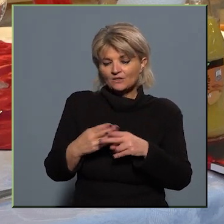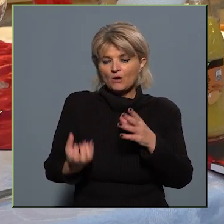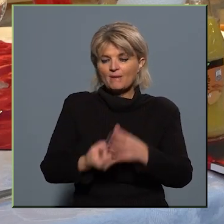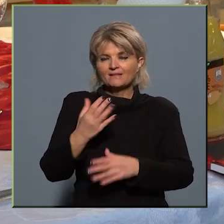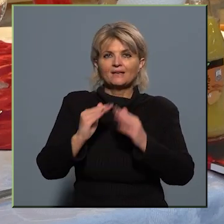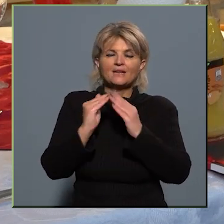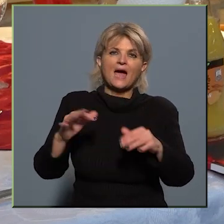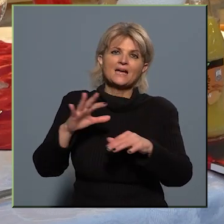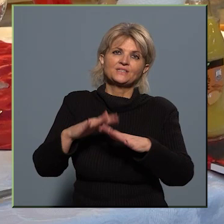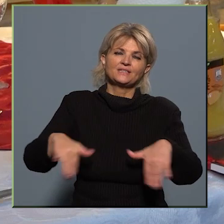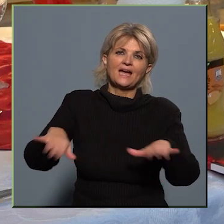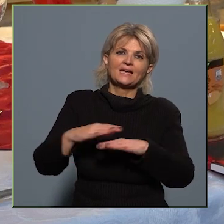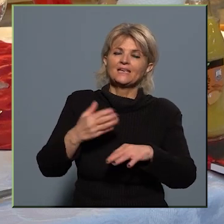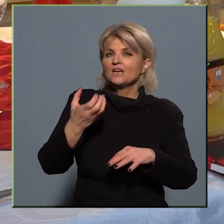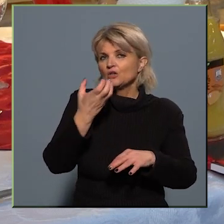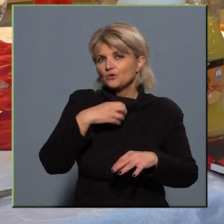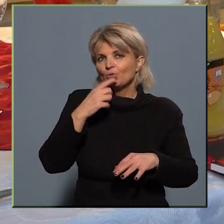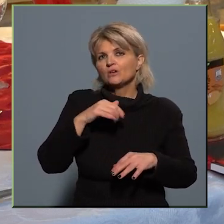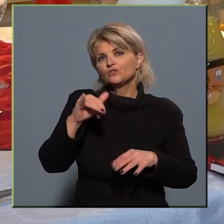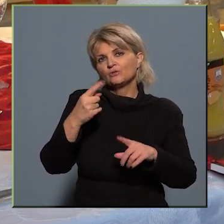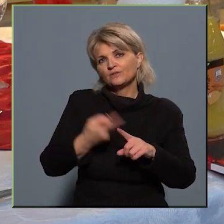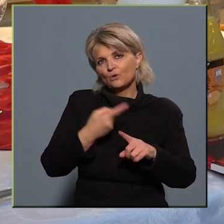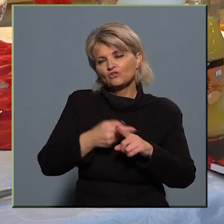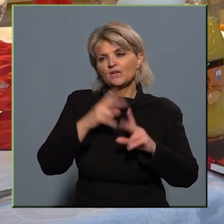háztáji gyümölcsel, zöldséggel el lehetett vinni